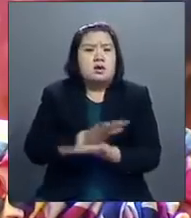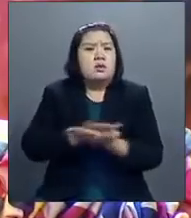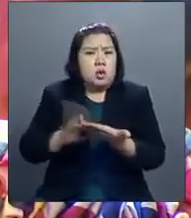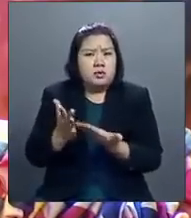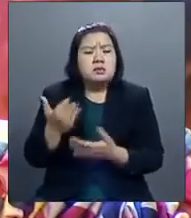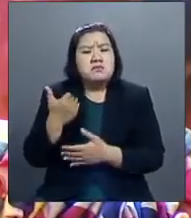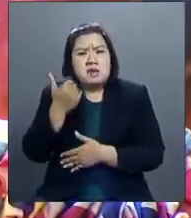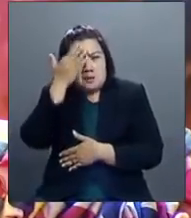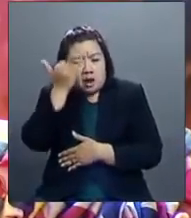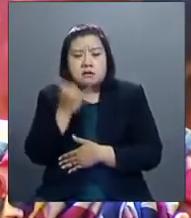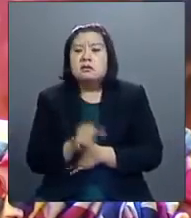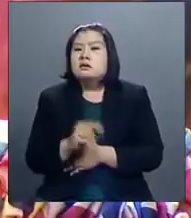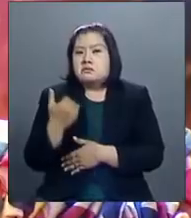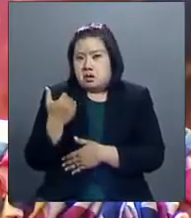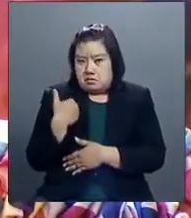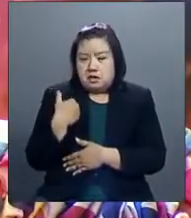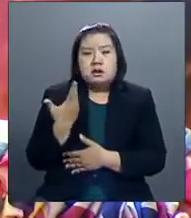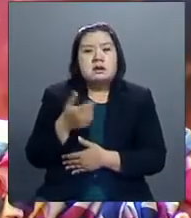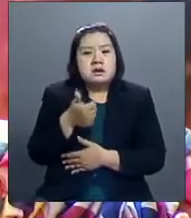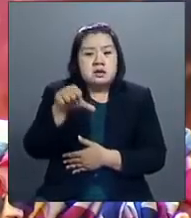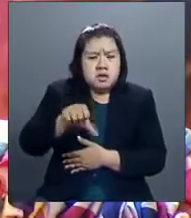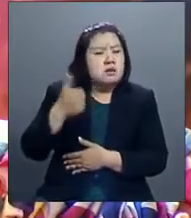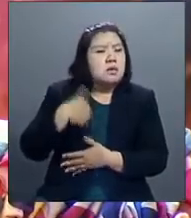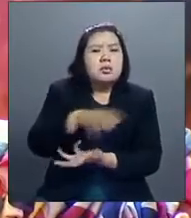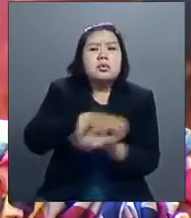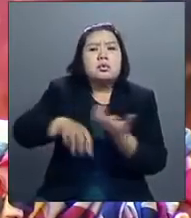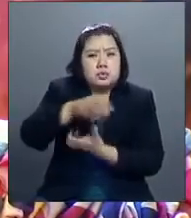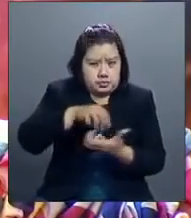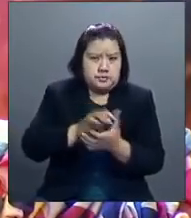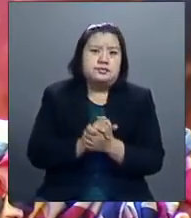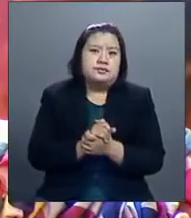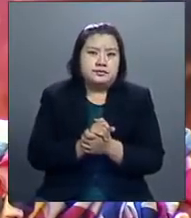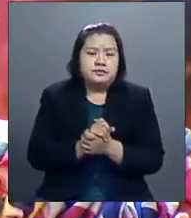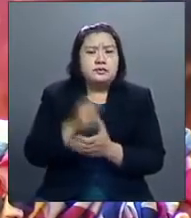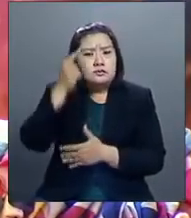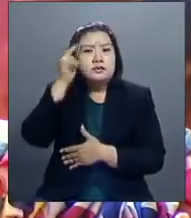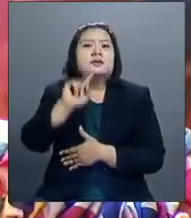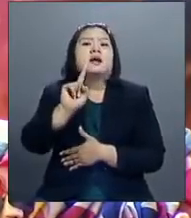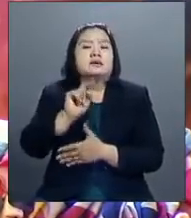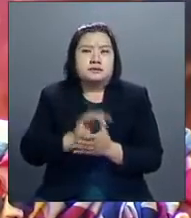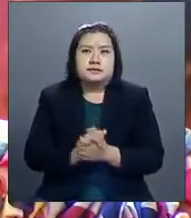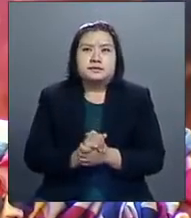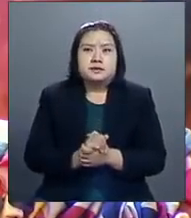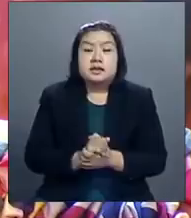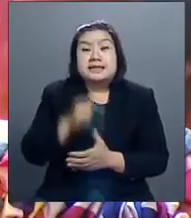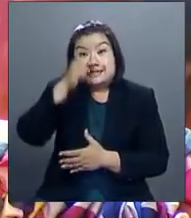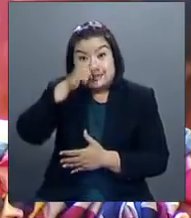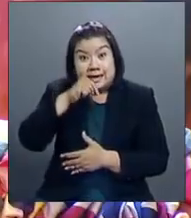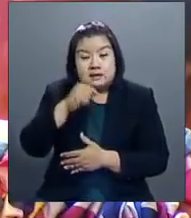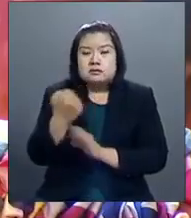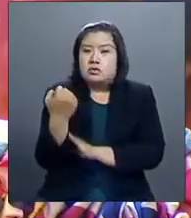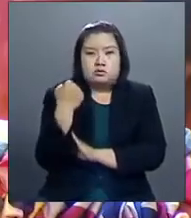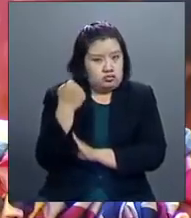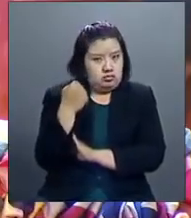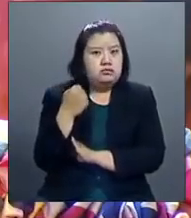ไม่ดีดีมากกว่าไม่ดีไหมล่ะไม่ดีเราแก้ได้ไหมล่ะนะเพราะนั้นไปแก้กันตรงนี้นะครับบ้านเมืองเรามีศักยภาพเยอะแยะมากม